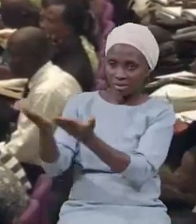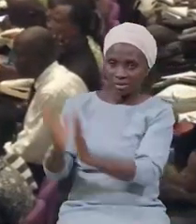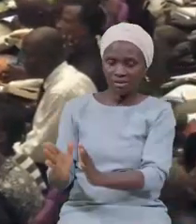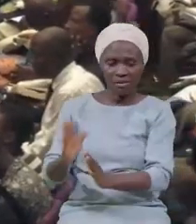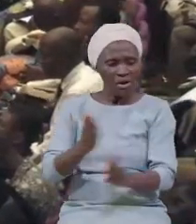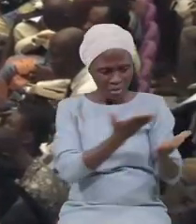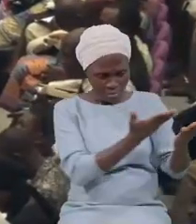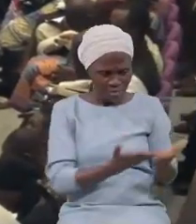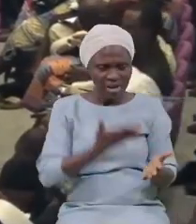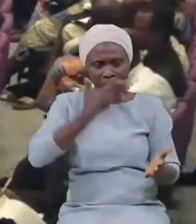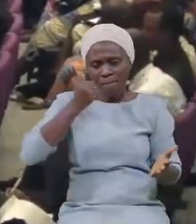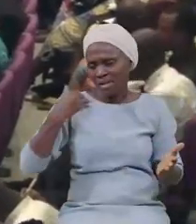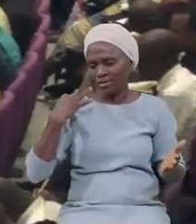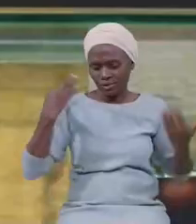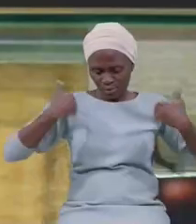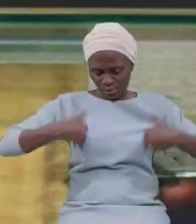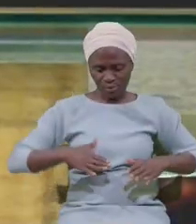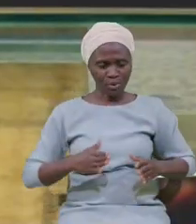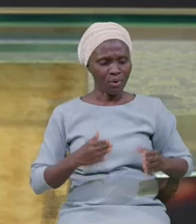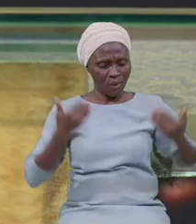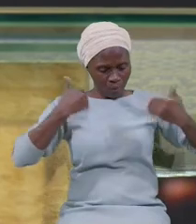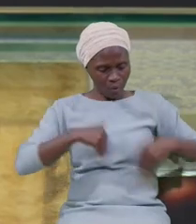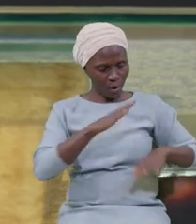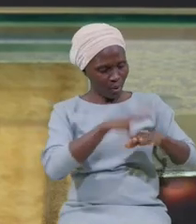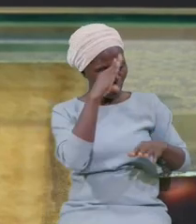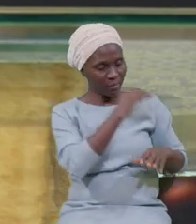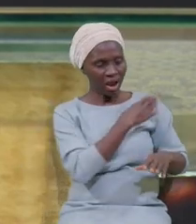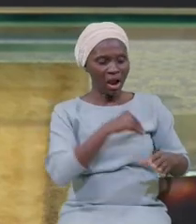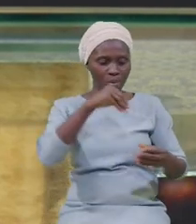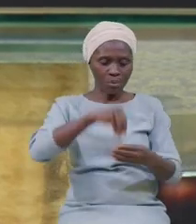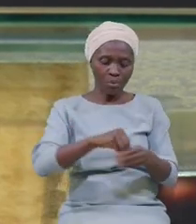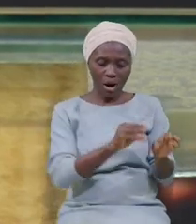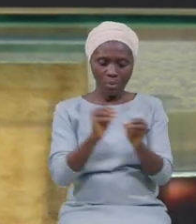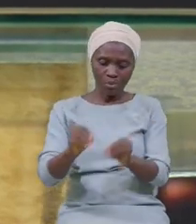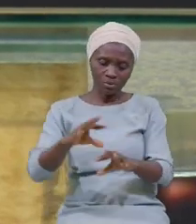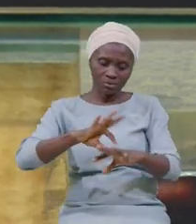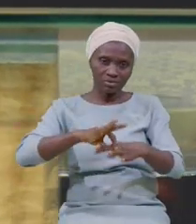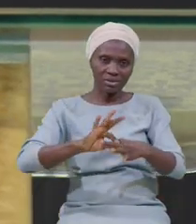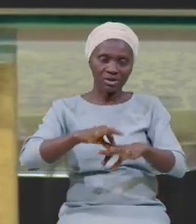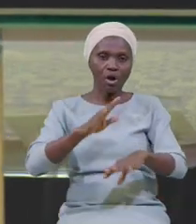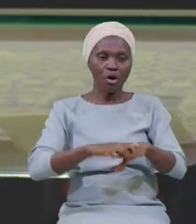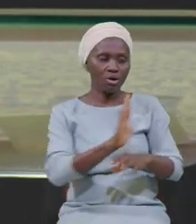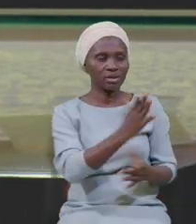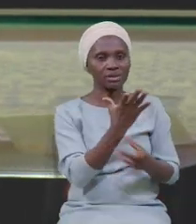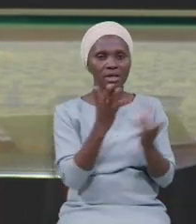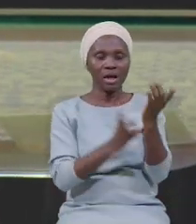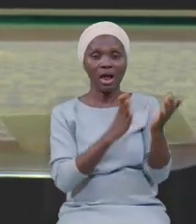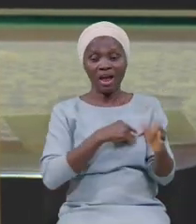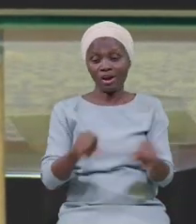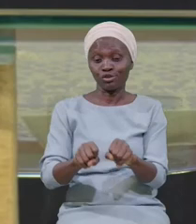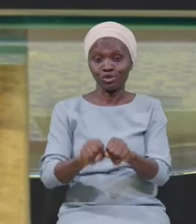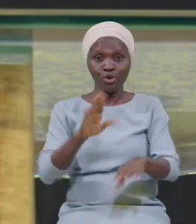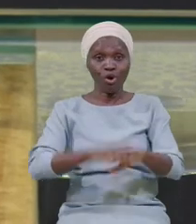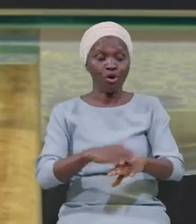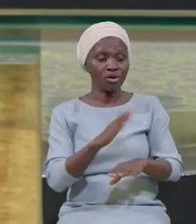belle robe et l'en revêtez. Mettez-lui un anneau au doigt et des souliers aux pieds. »